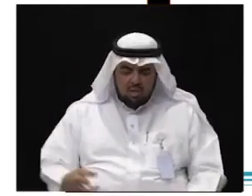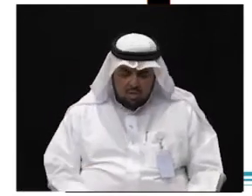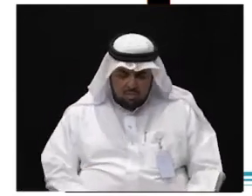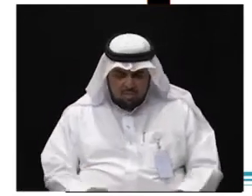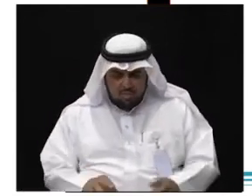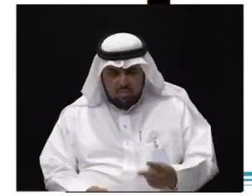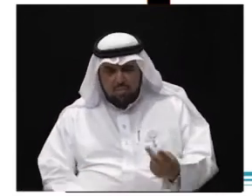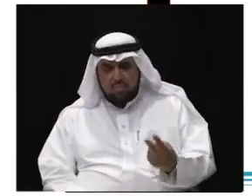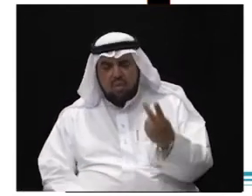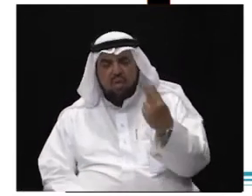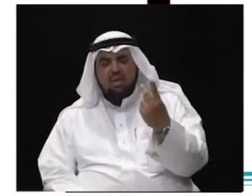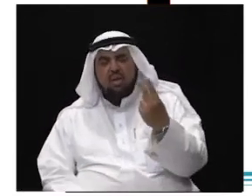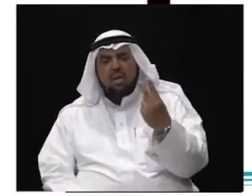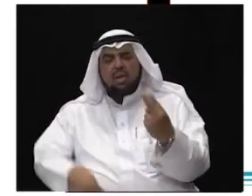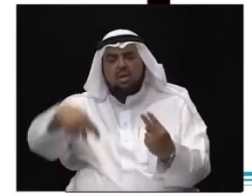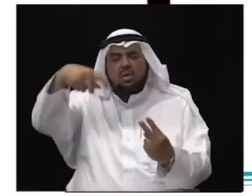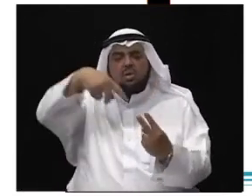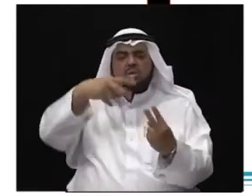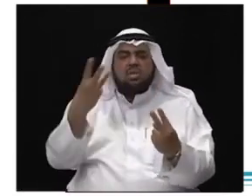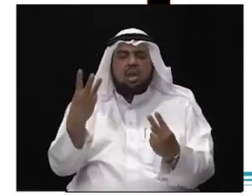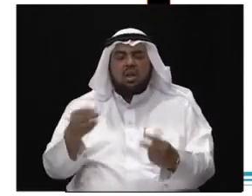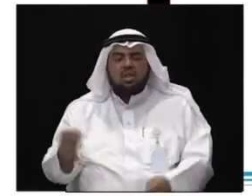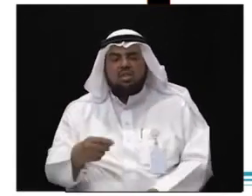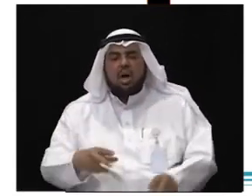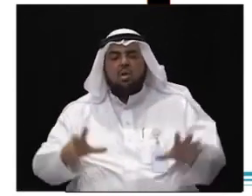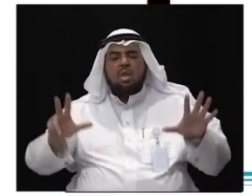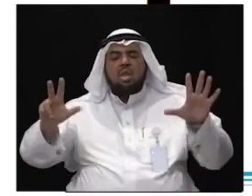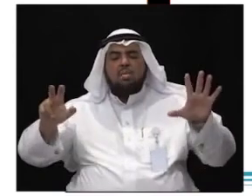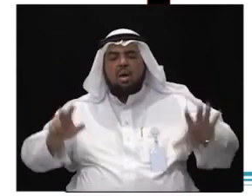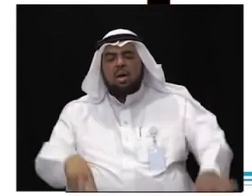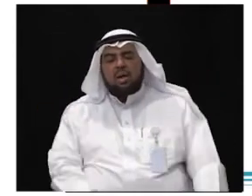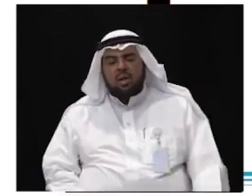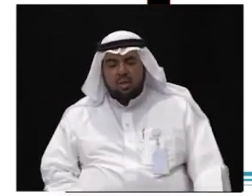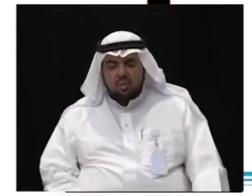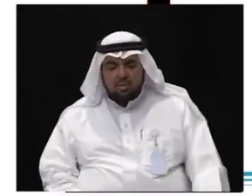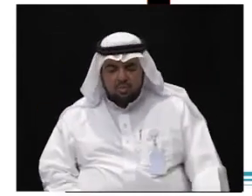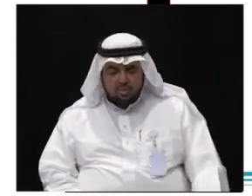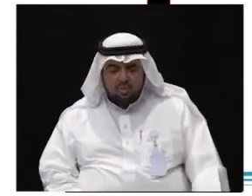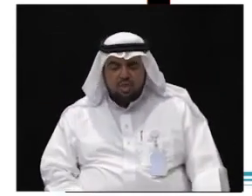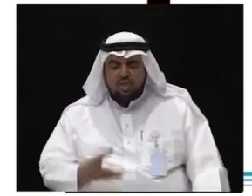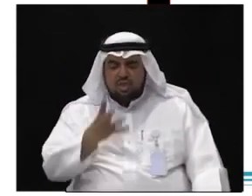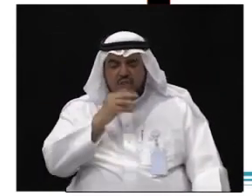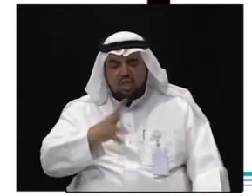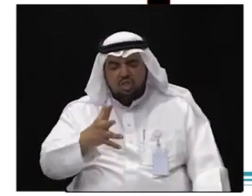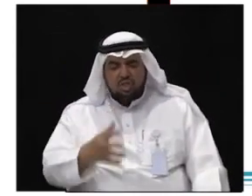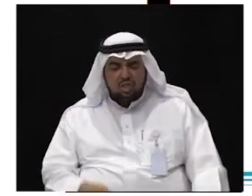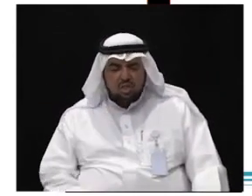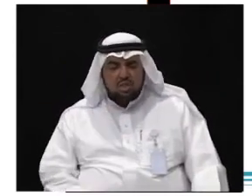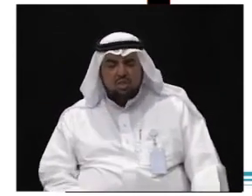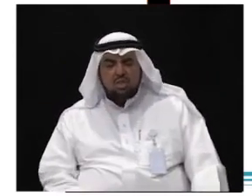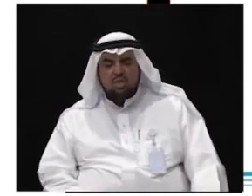2 أس 3 تساوي 8، والآن يصبح شكل العملية الجديد